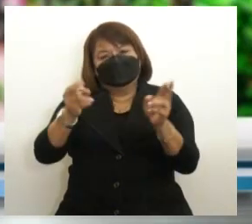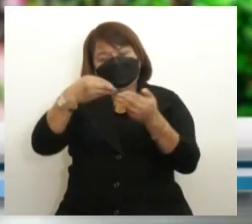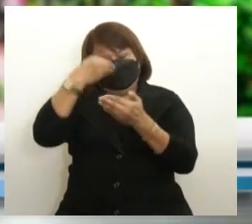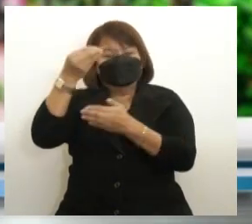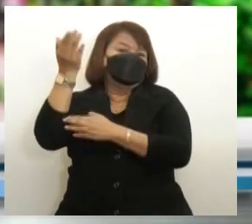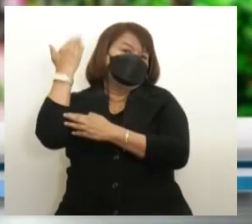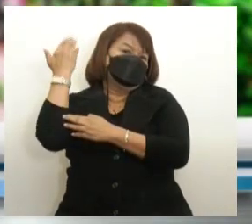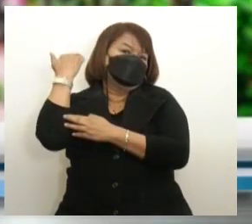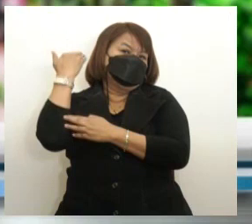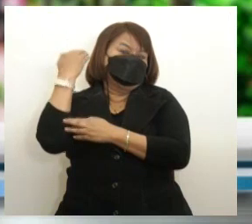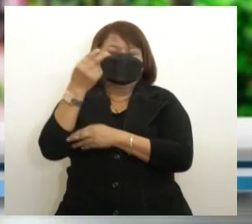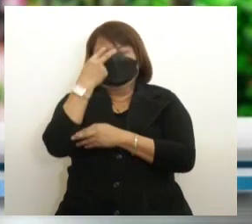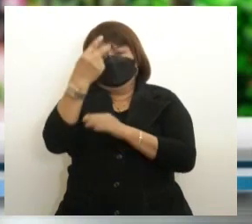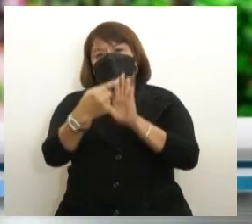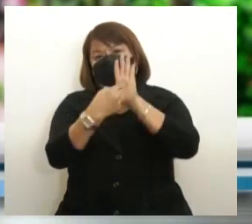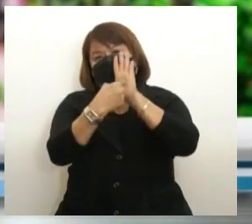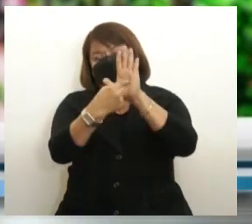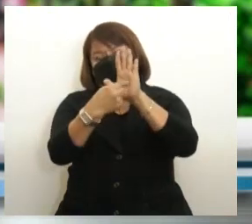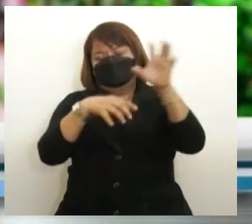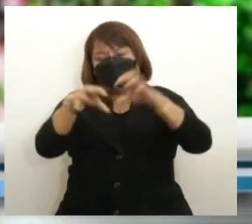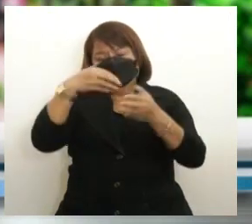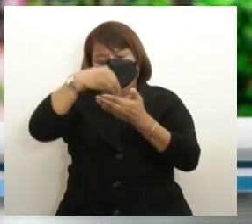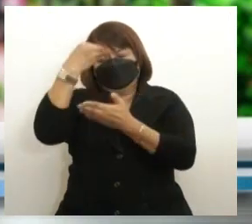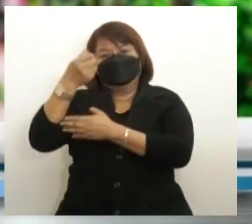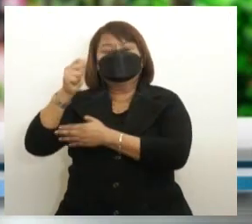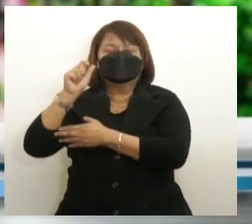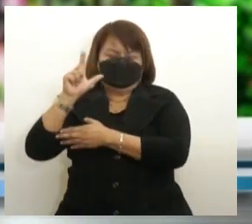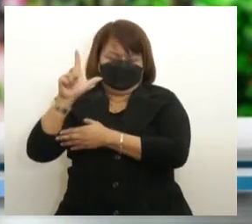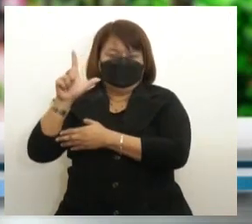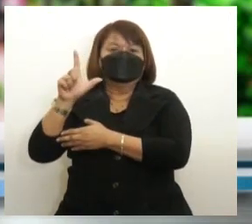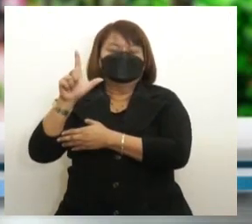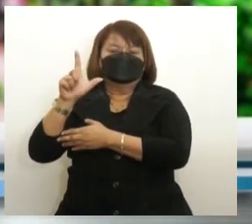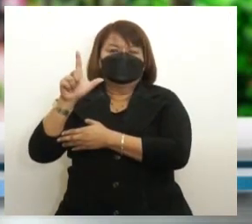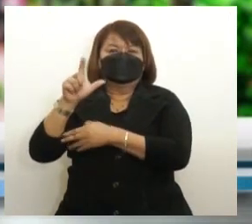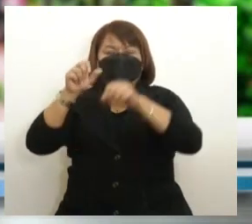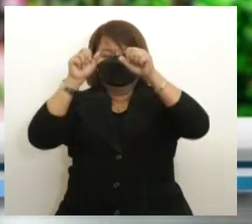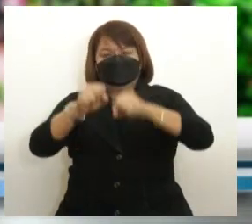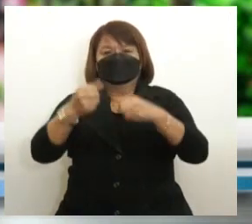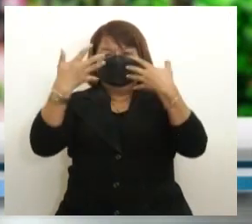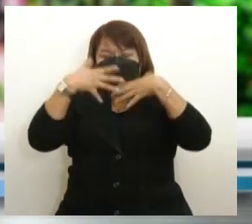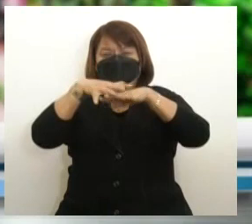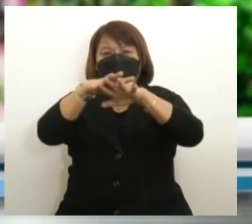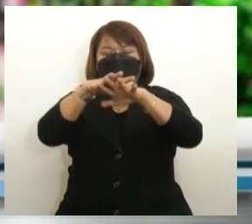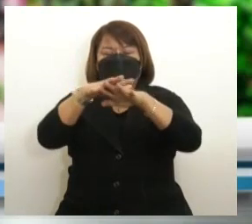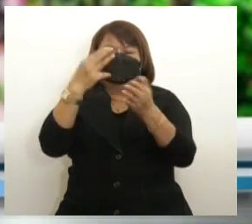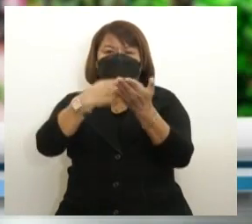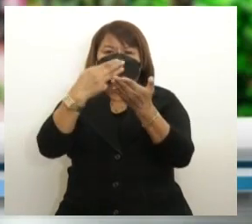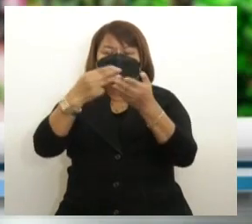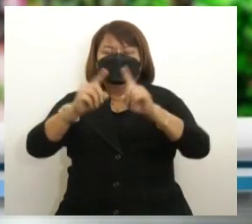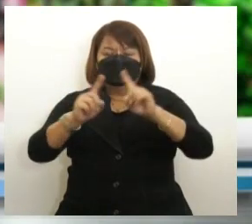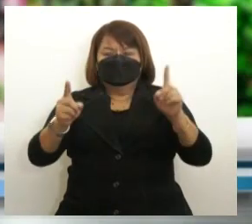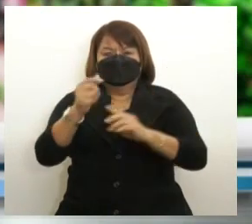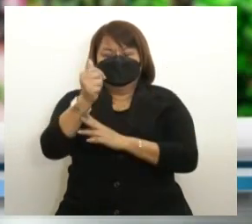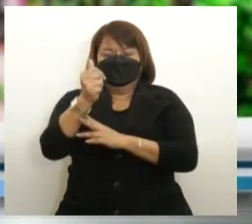านะคะเราก็จะได้เห็นตัวอย่างของการจัดการเรียนรู้เชิงรุกแบบ active learning ที่สามารถบูรณาการเข้ากับรายวิชาต่างๆเ